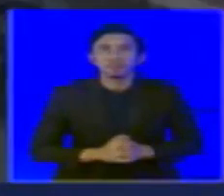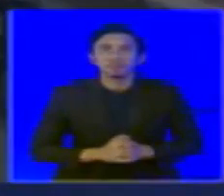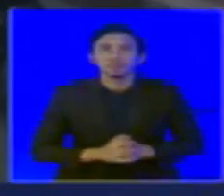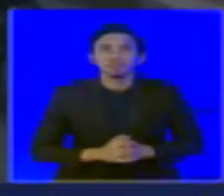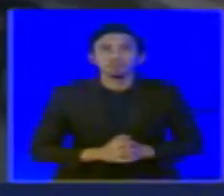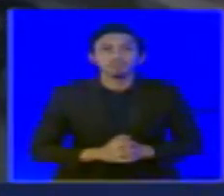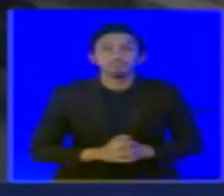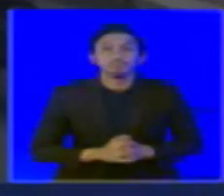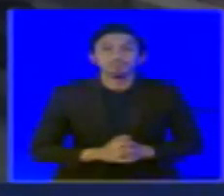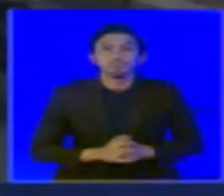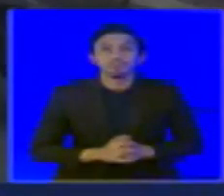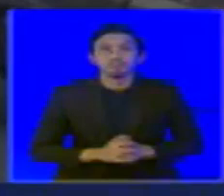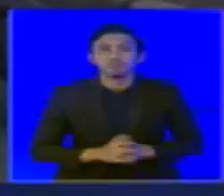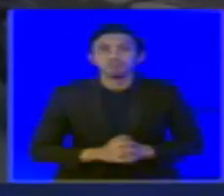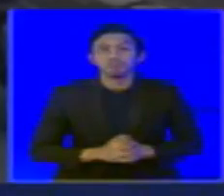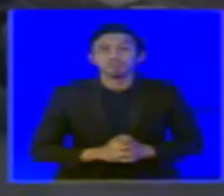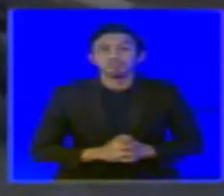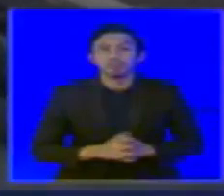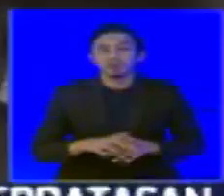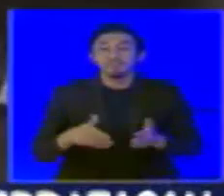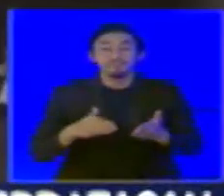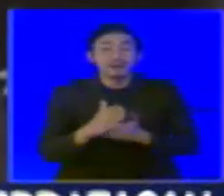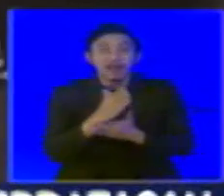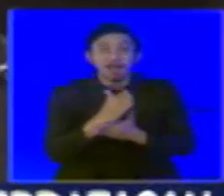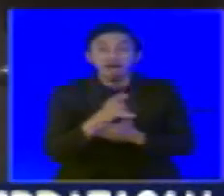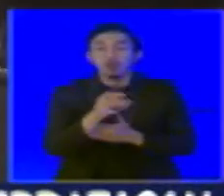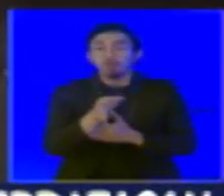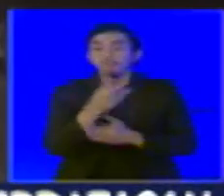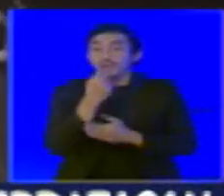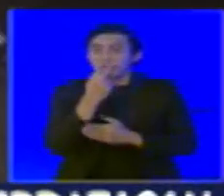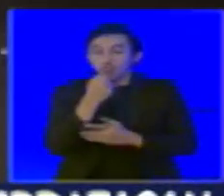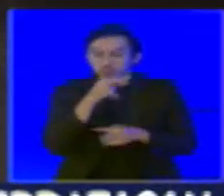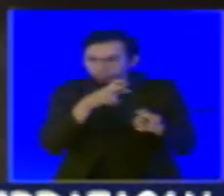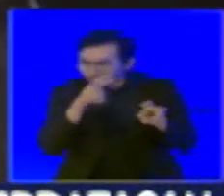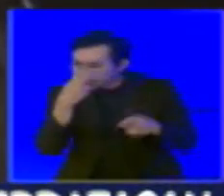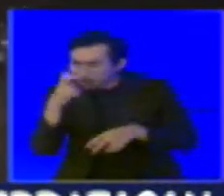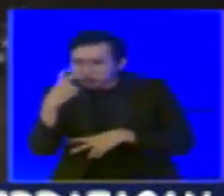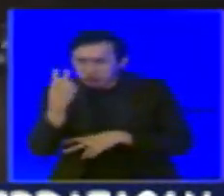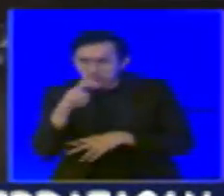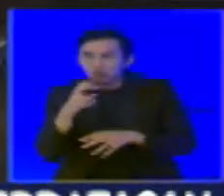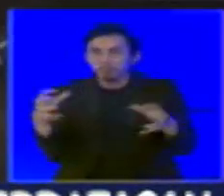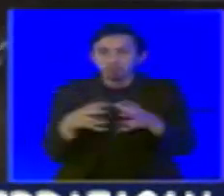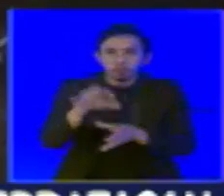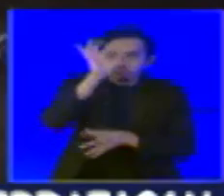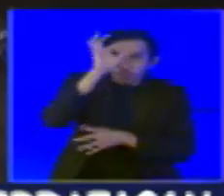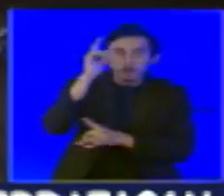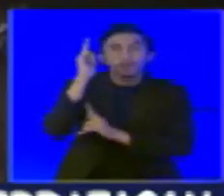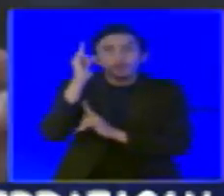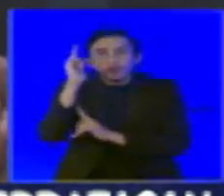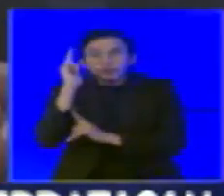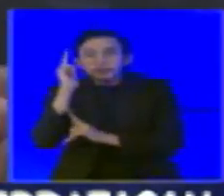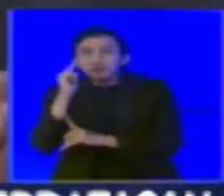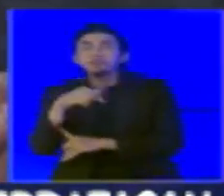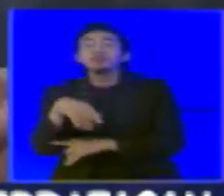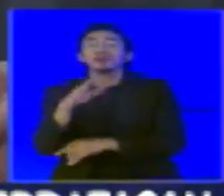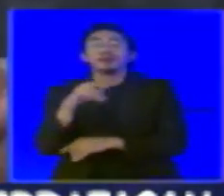Satu persatu kendaraan warga yang melintasi perbatasan kota Bandung dihentikan dan diperiksa aparat gabungan TNI Polri. Hari pertama penerapan pembatasan sosial